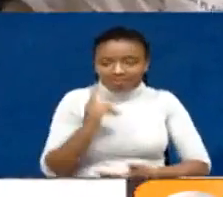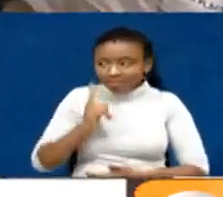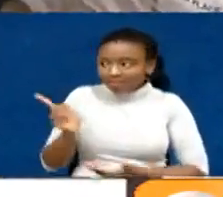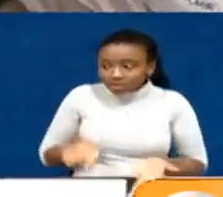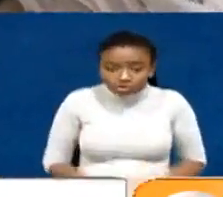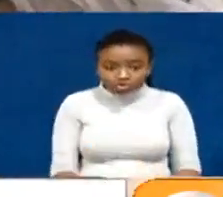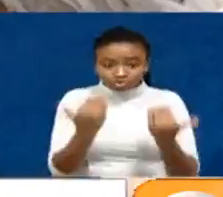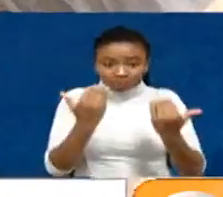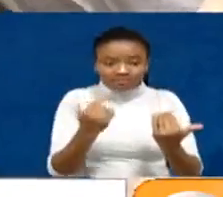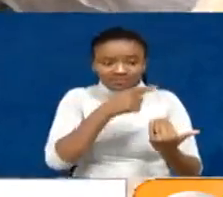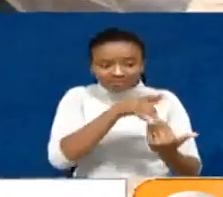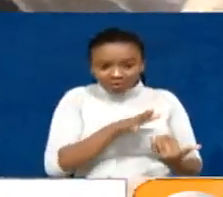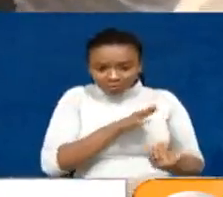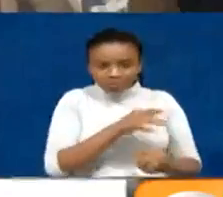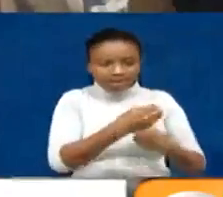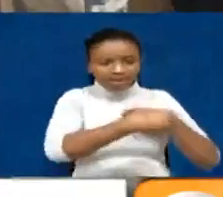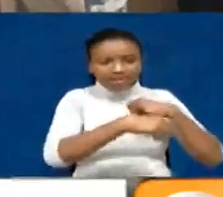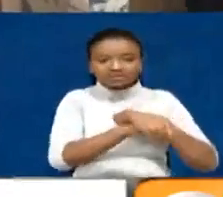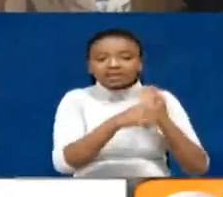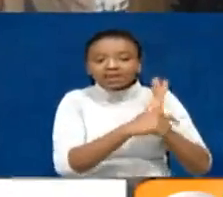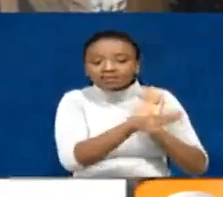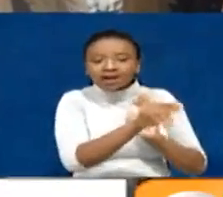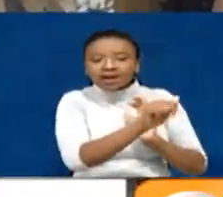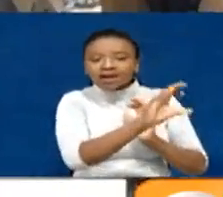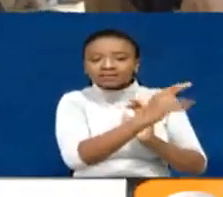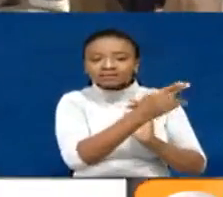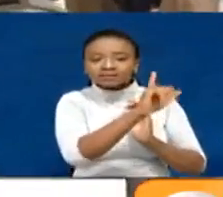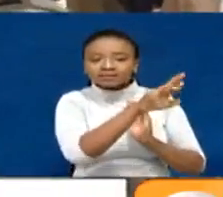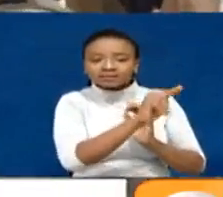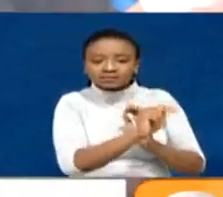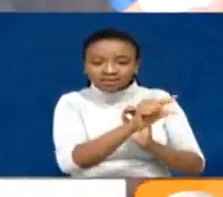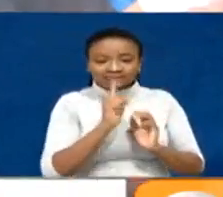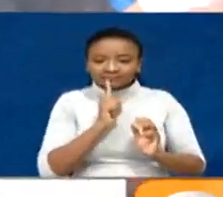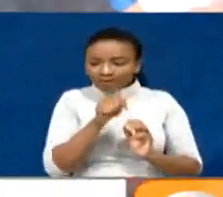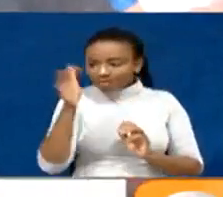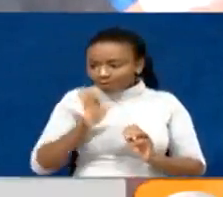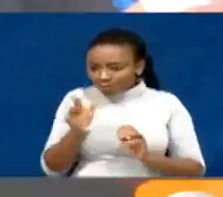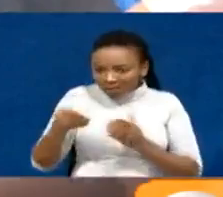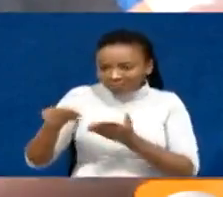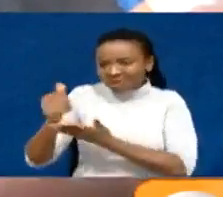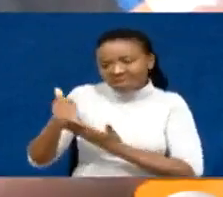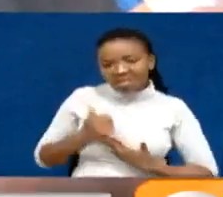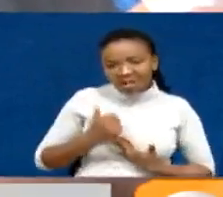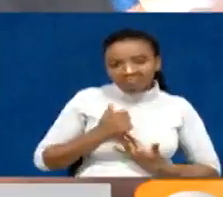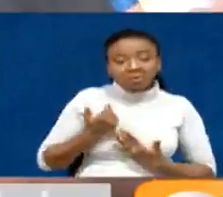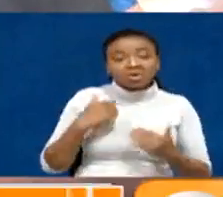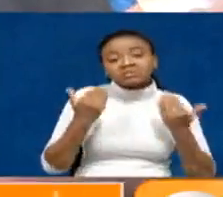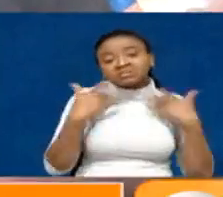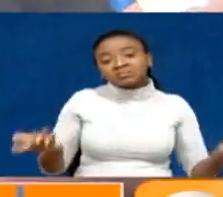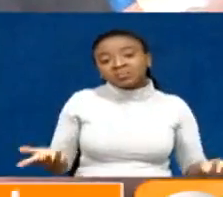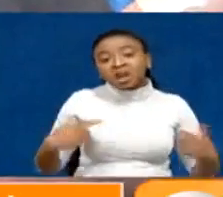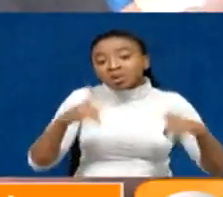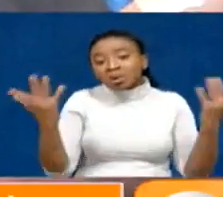pacha hawa, ananieleza chakula anachowapa amenunuliwa na msamaria mwema. Tunalala tu kwa maji, sasa tuende